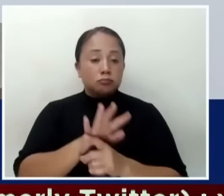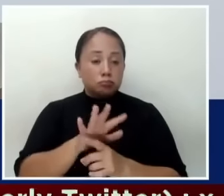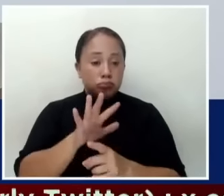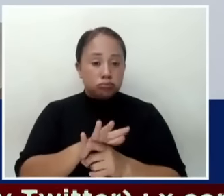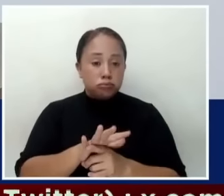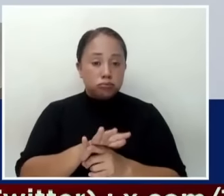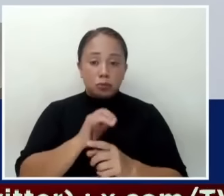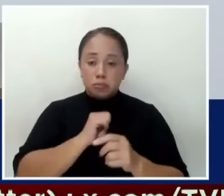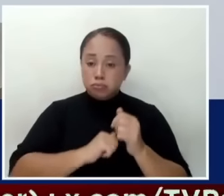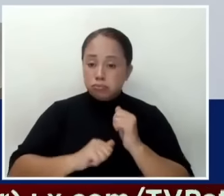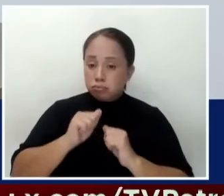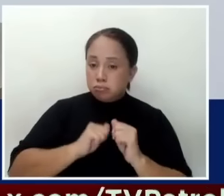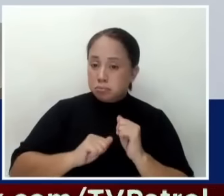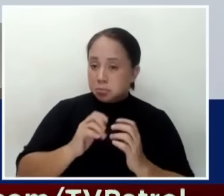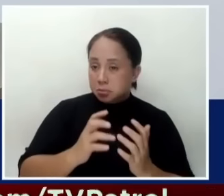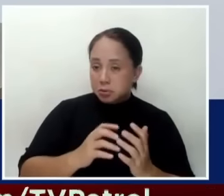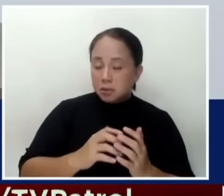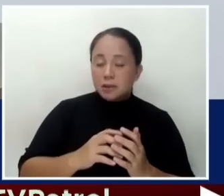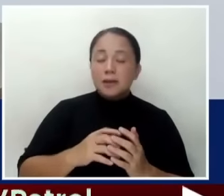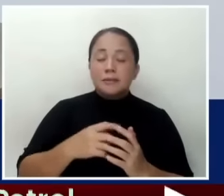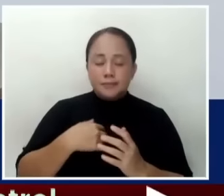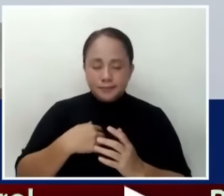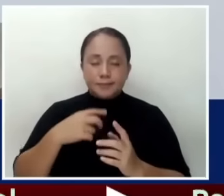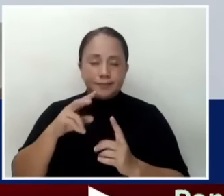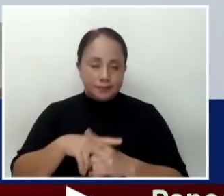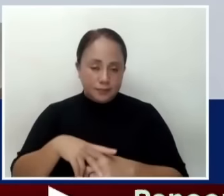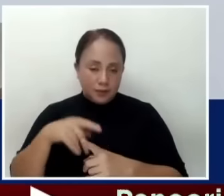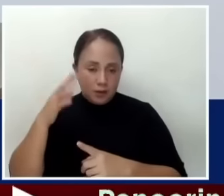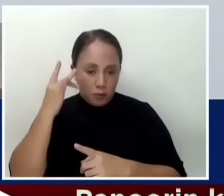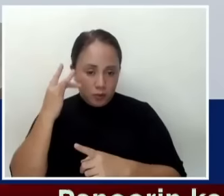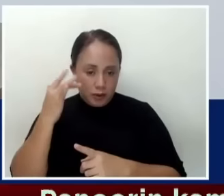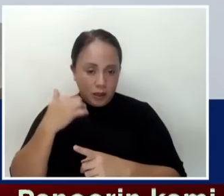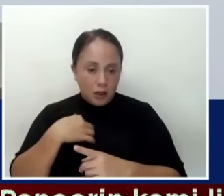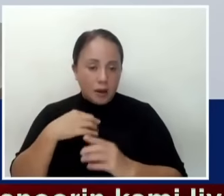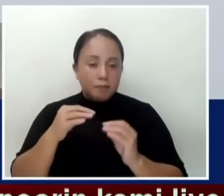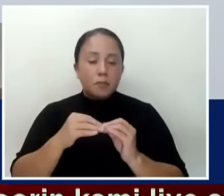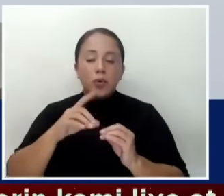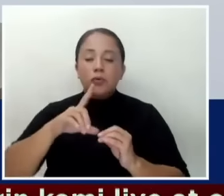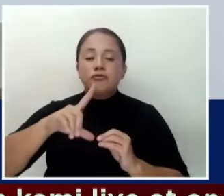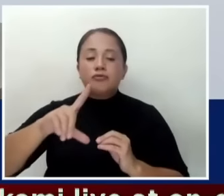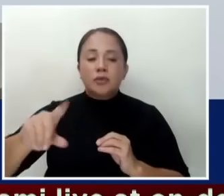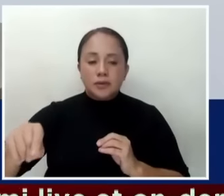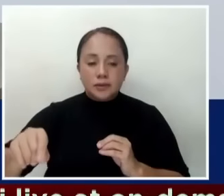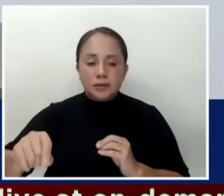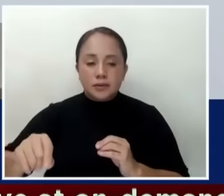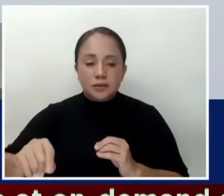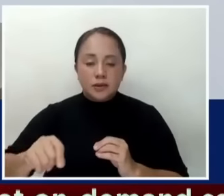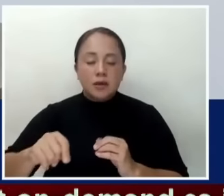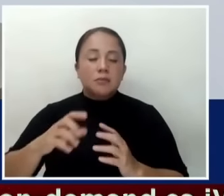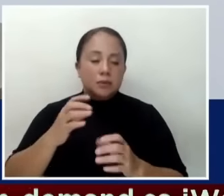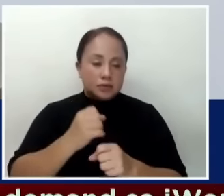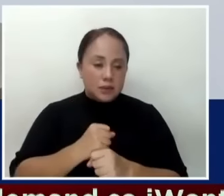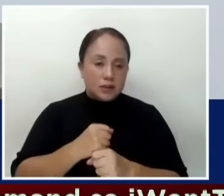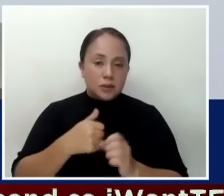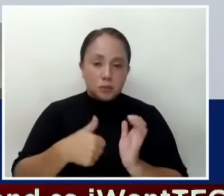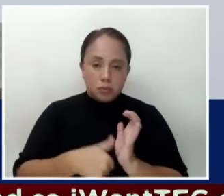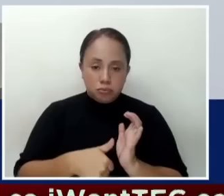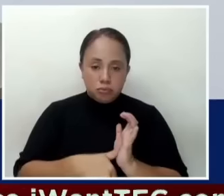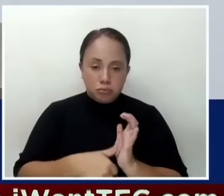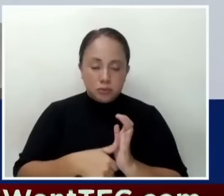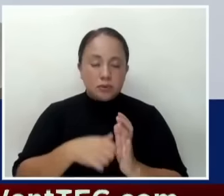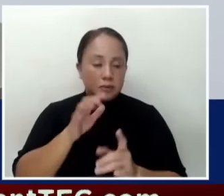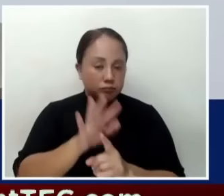celebrities tumatakbo dahil mas madaling makakuha ng boto sa mga sikat